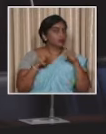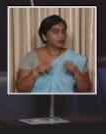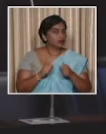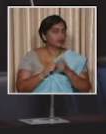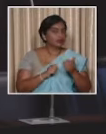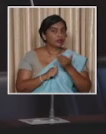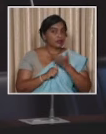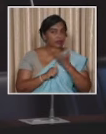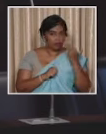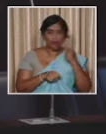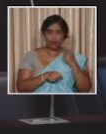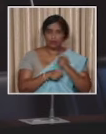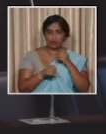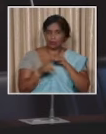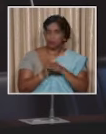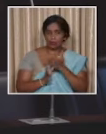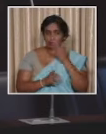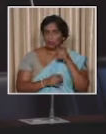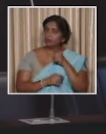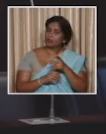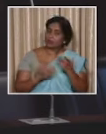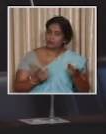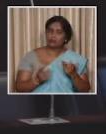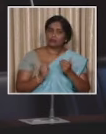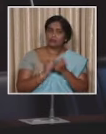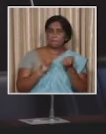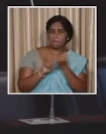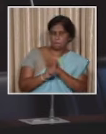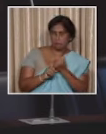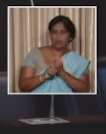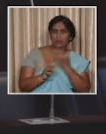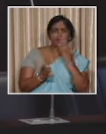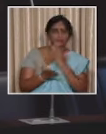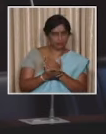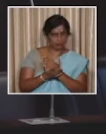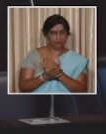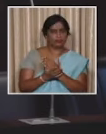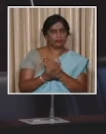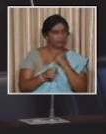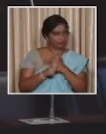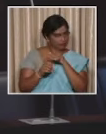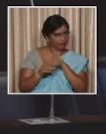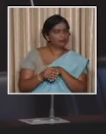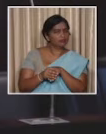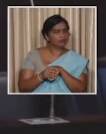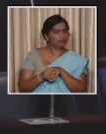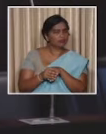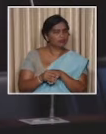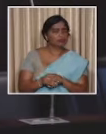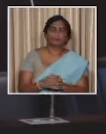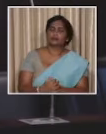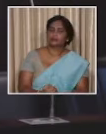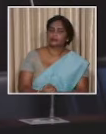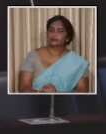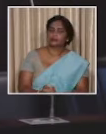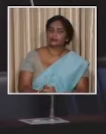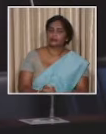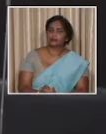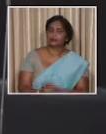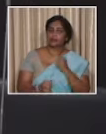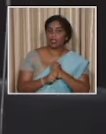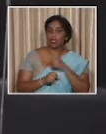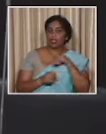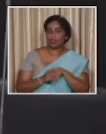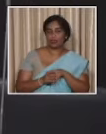කරන්න ඉඩ දෙනවද මේ ආණ්ඩුව ඇතුලේ, නැත්නම් ඔබතුමාටත් ඒකත් කවුරු හරි බාධා කරනවද ආණ්ඩුව ඇතුලේ ඔබතුමාට මේක කරන්න දෙන්නේ නැතුව? ආණ්ඩුව ඇතුලෙන්